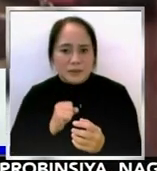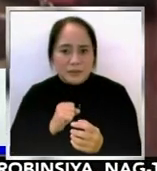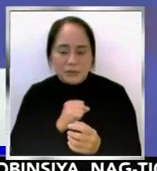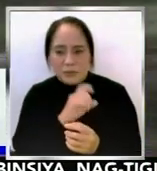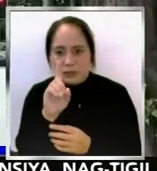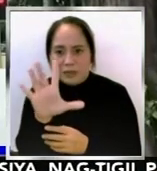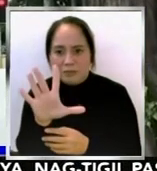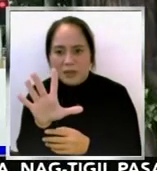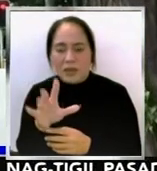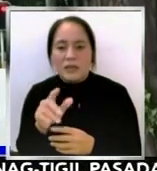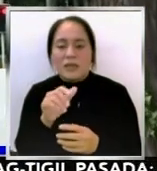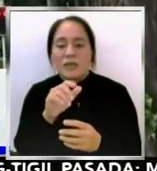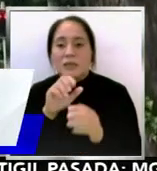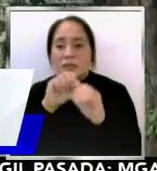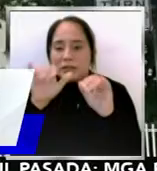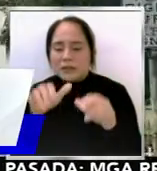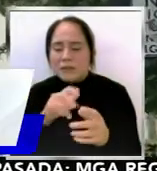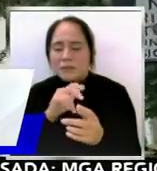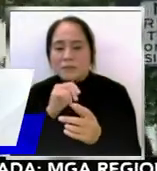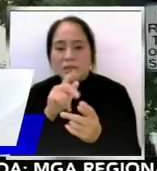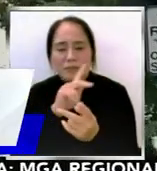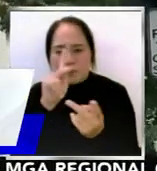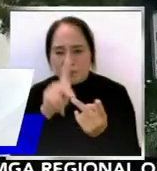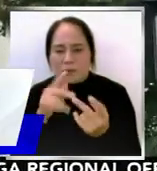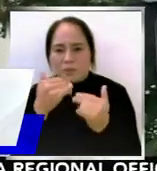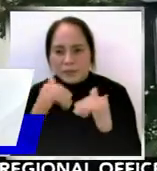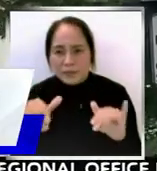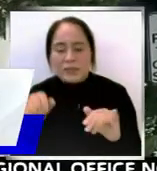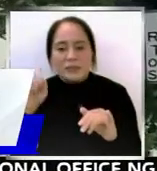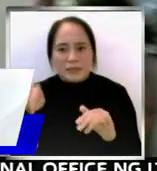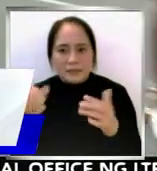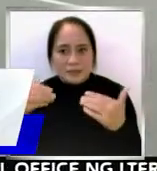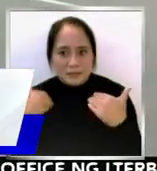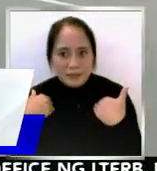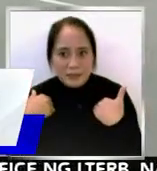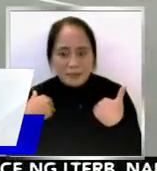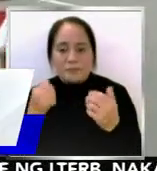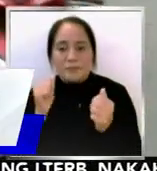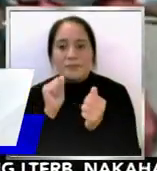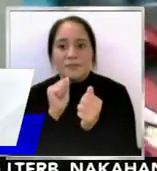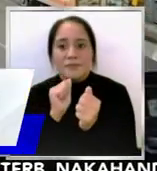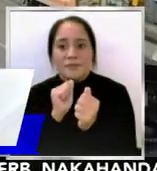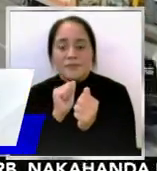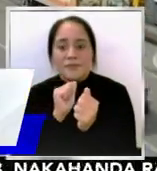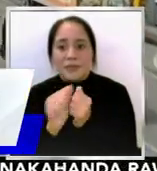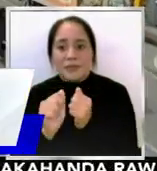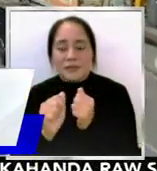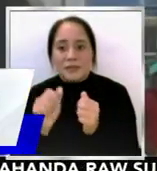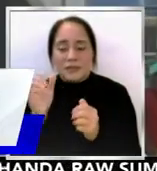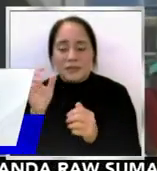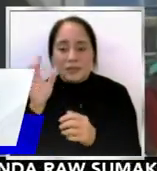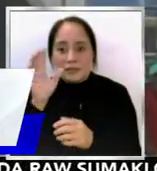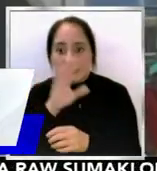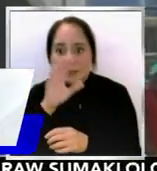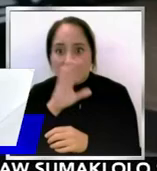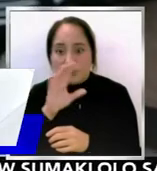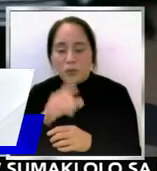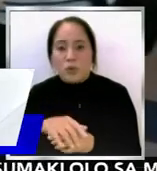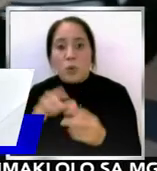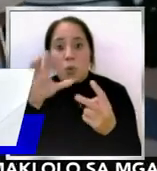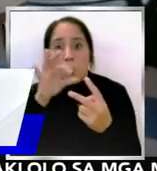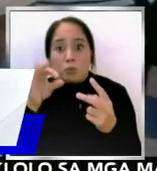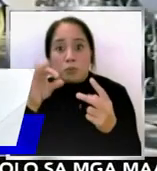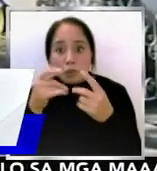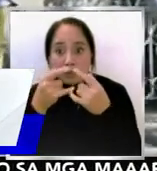batas. Kaugnay naman ang pagpasa ng Cebu ng ordinansa para sa optional na pagsusuot ng face mask sa mga open